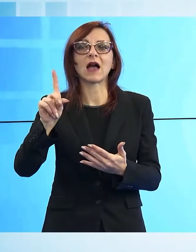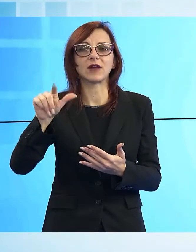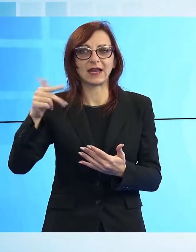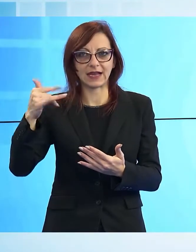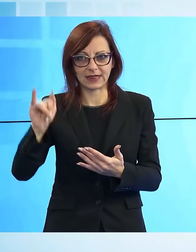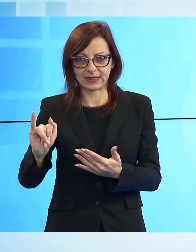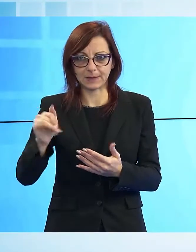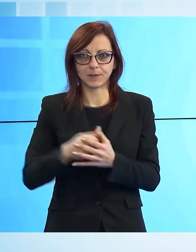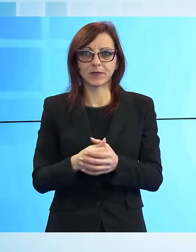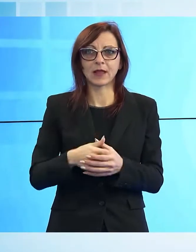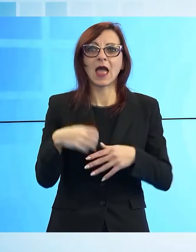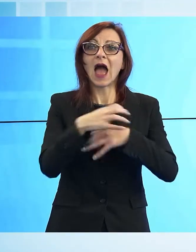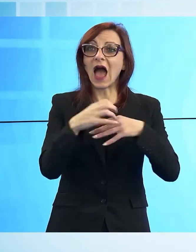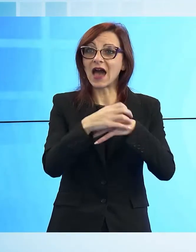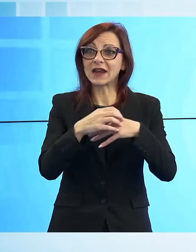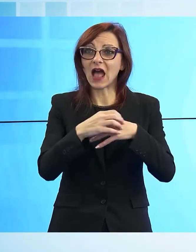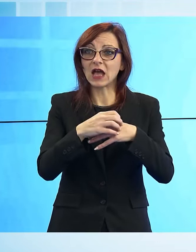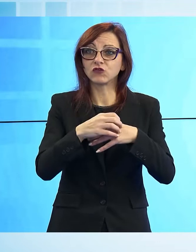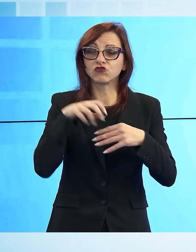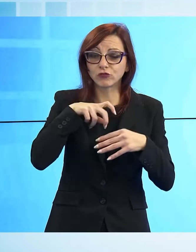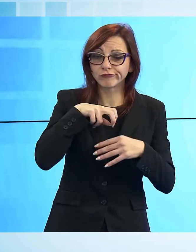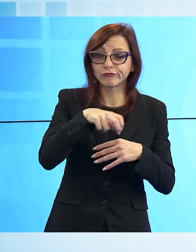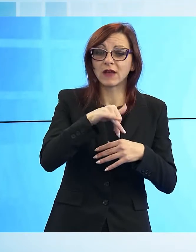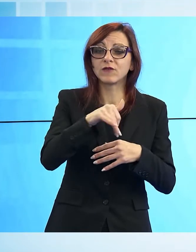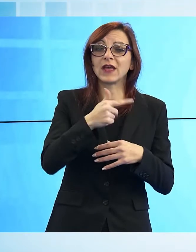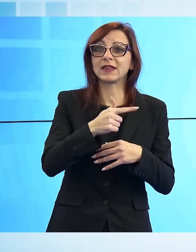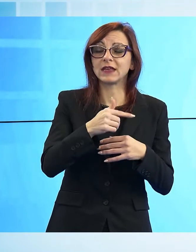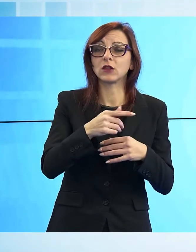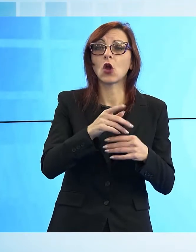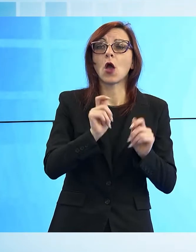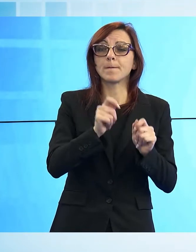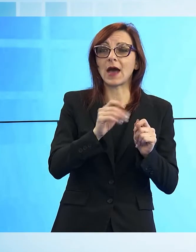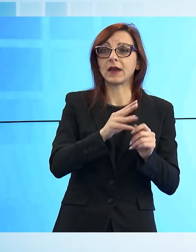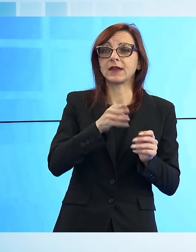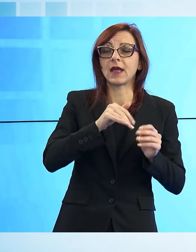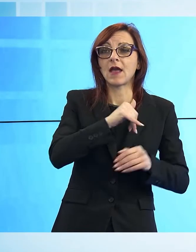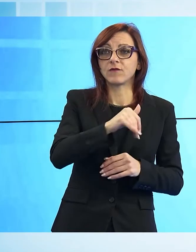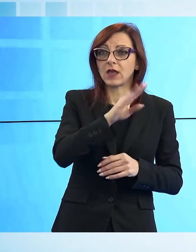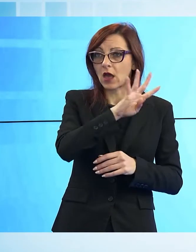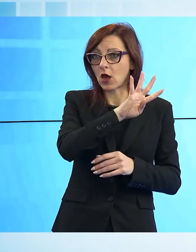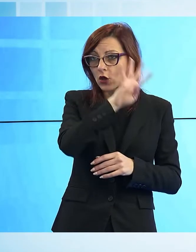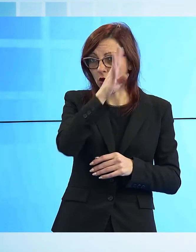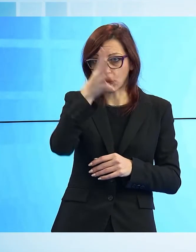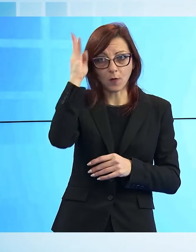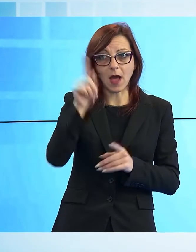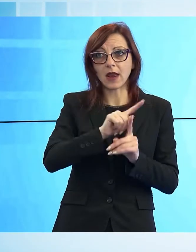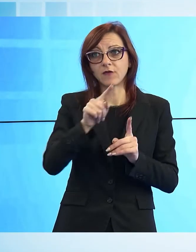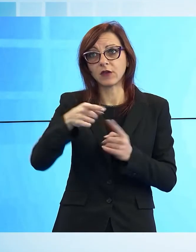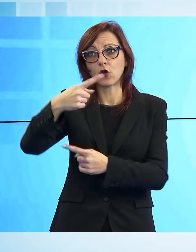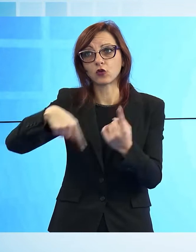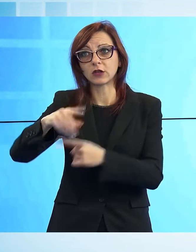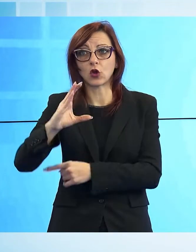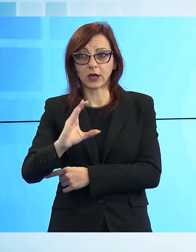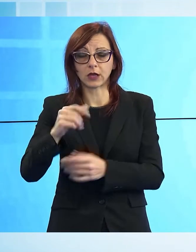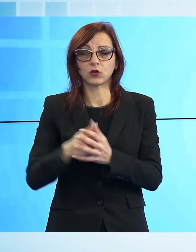il camminamento pedonale di via di Tiglio, compreso fra la via Romana e la rotatoria Cadorna. Infine a Pontamoriano sarà riqualificato